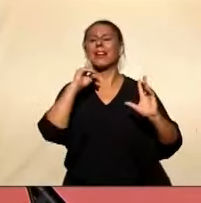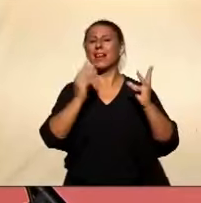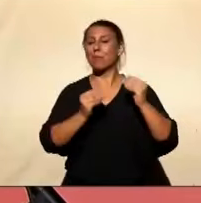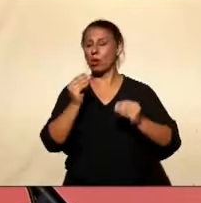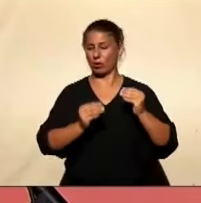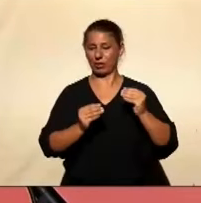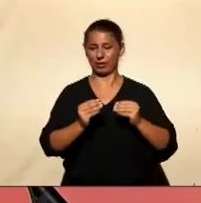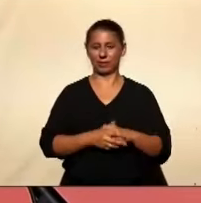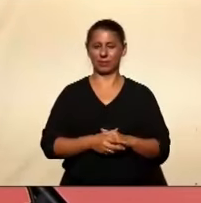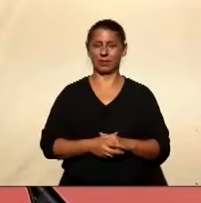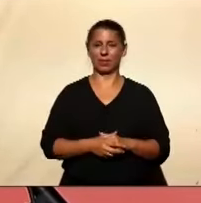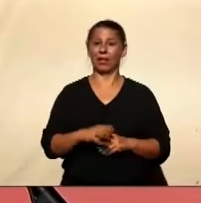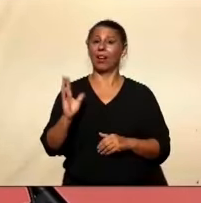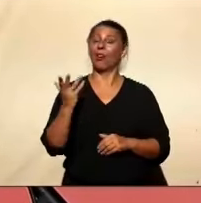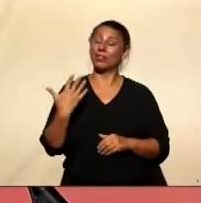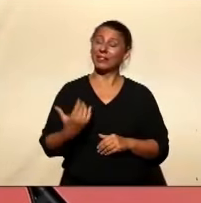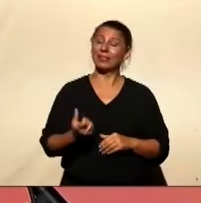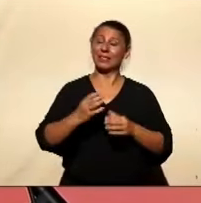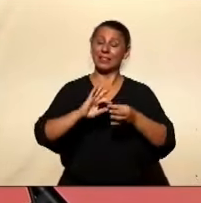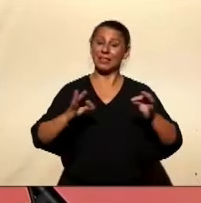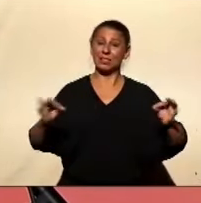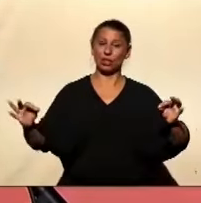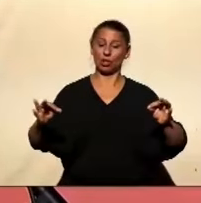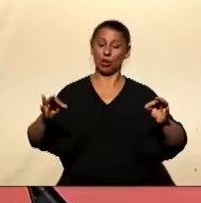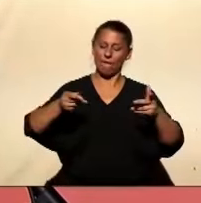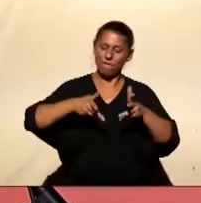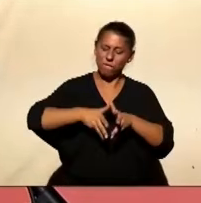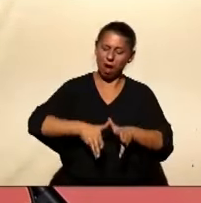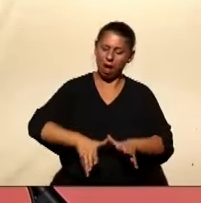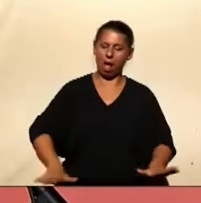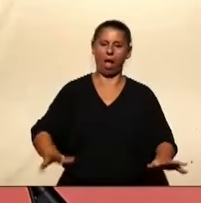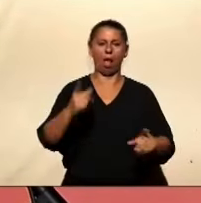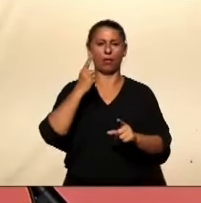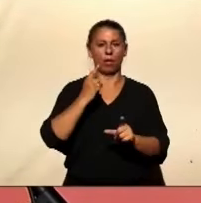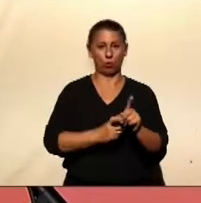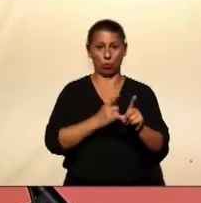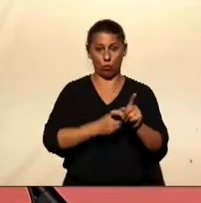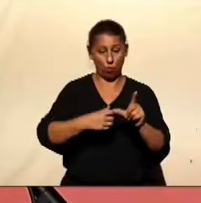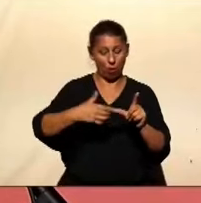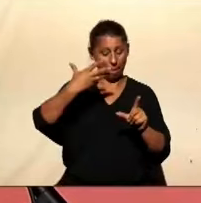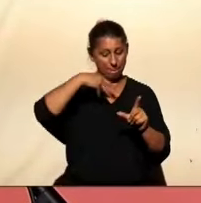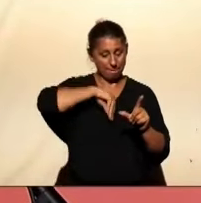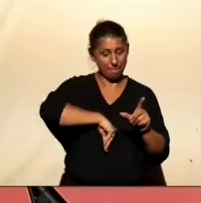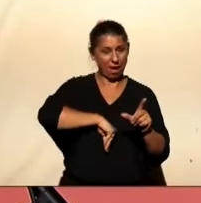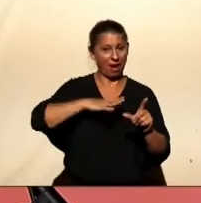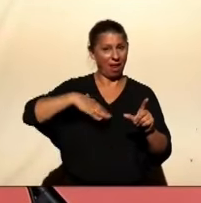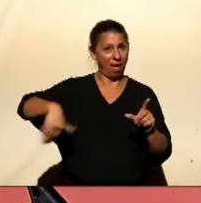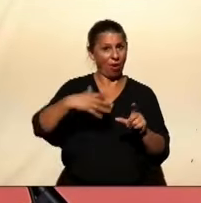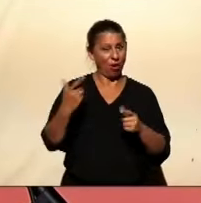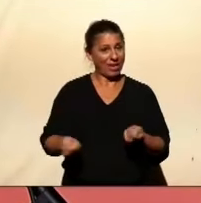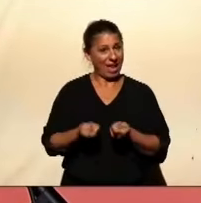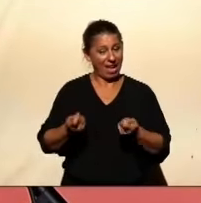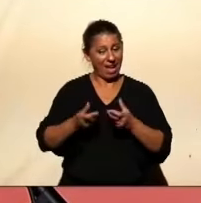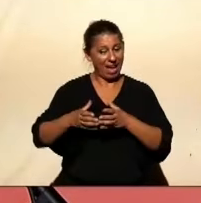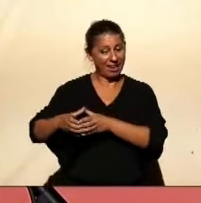υπολογίσει ότι οι ιστορικές ρίζες του ΚΚΕ μέσα στο λαό και στην εργατική